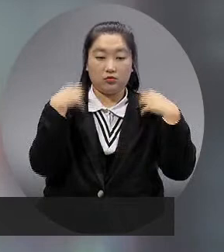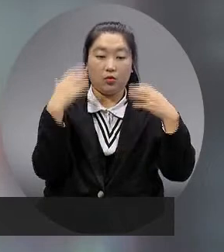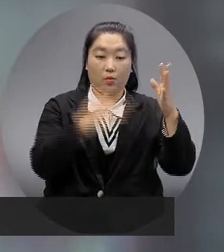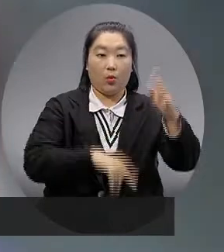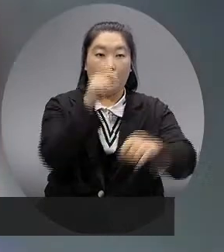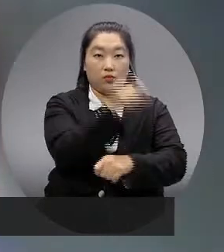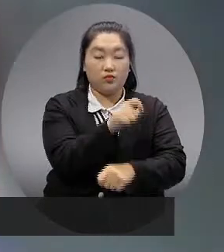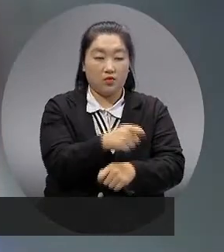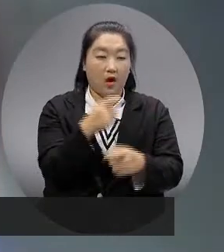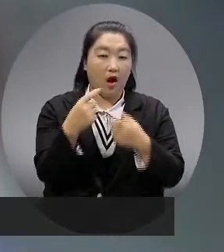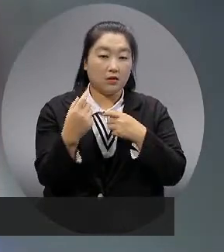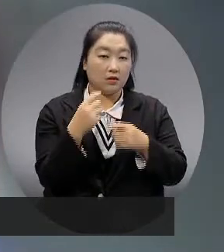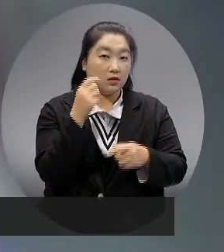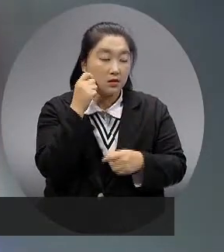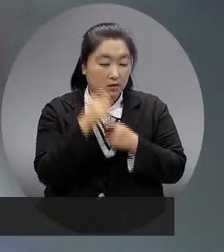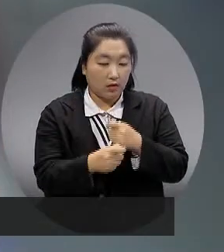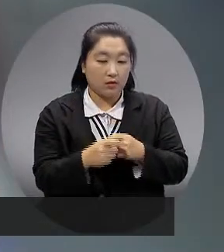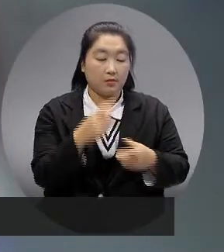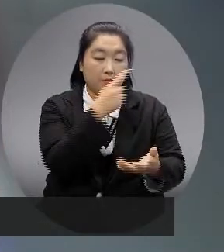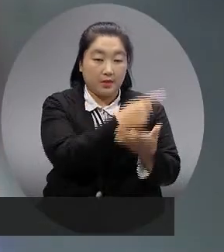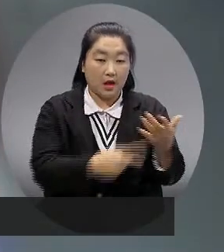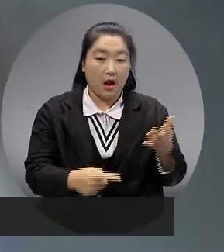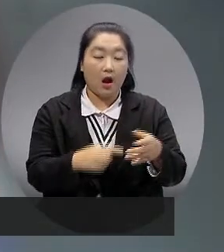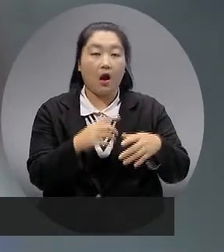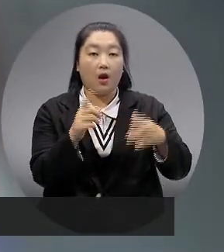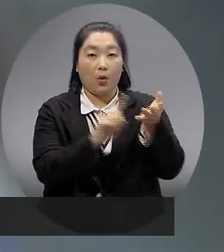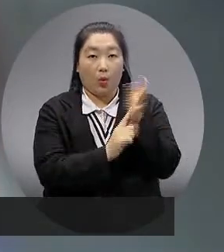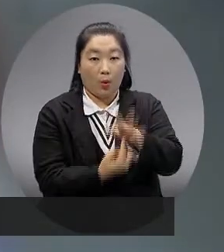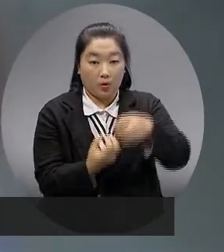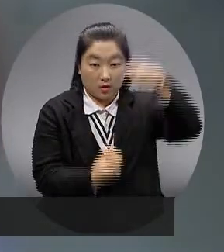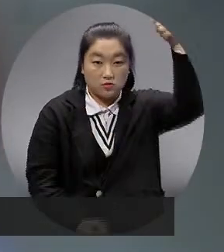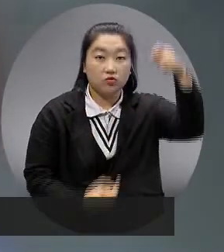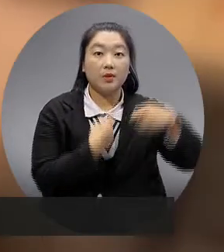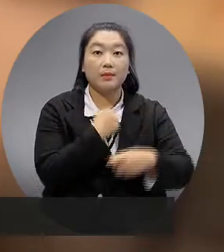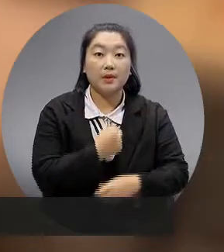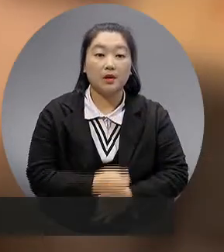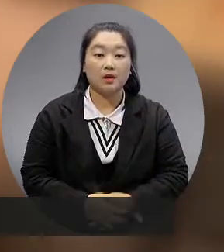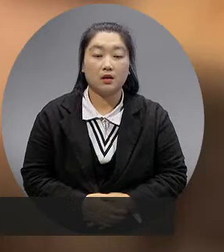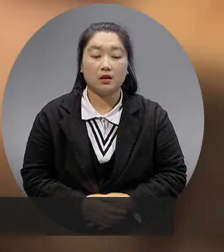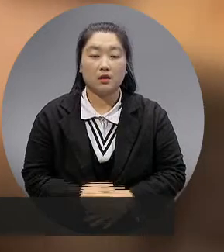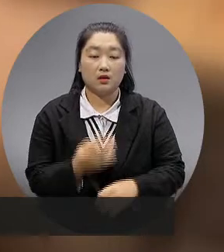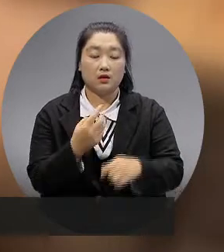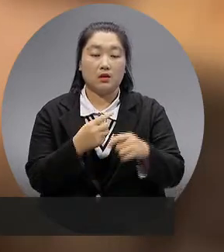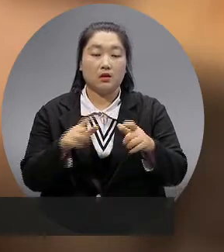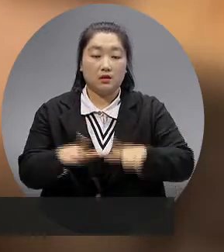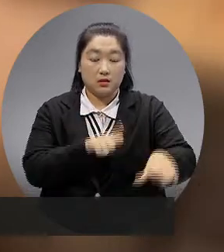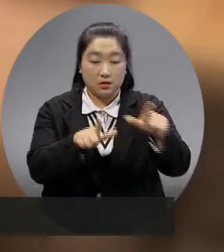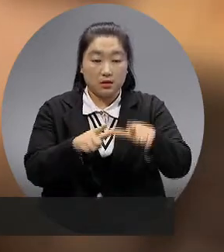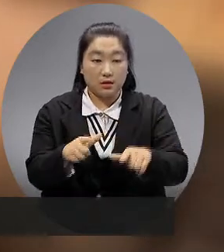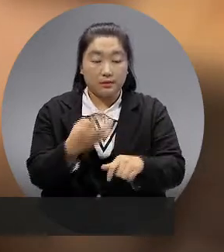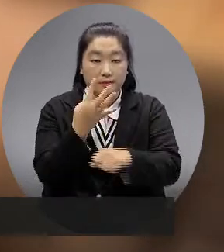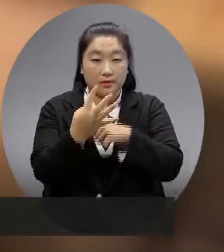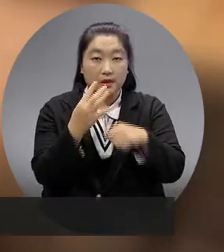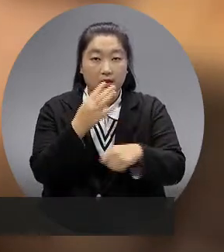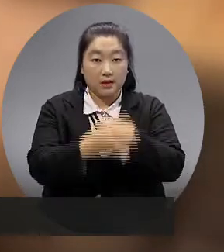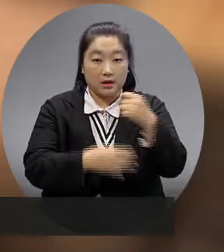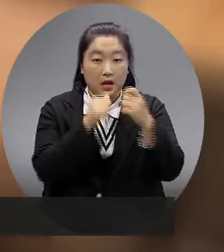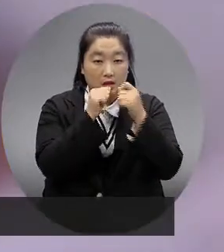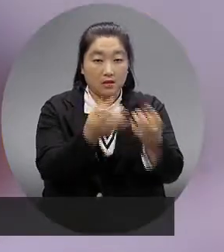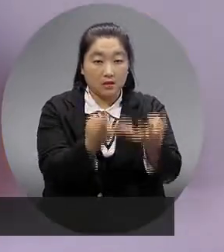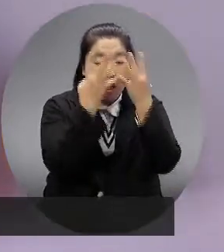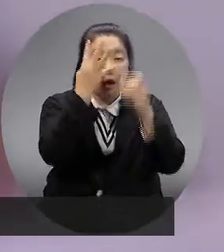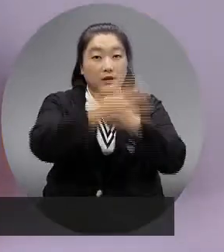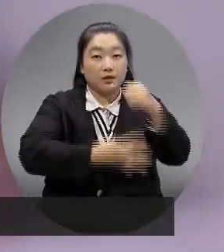사칭한 범행으로 피해가 잇따르자 공개 수배되기도 했습니다. 4년 징역을 마친 이 남성은 같은 장소에